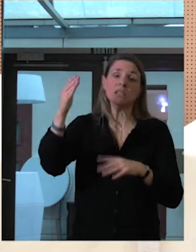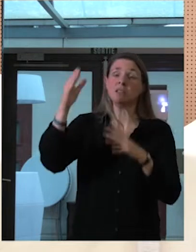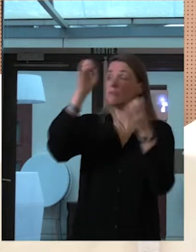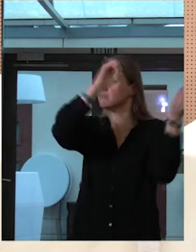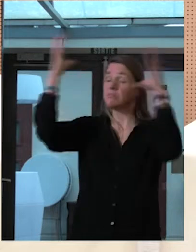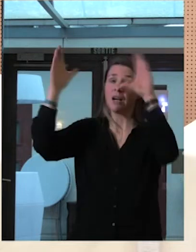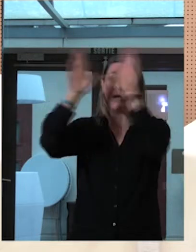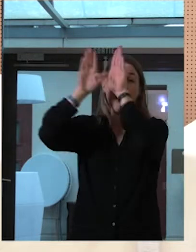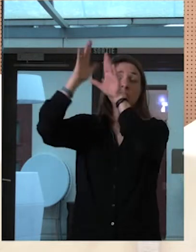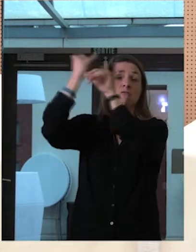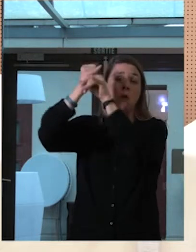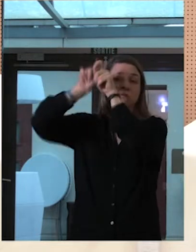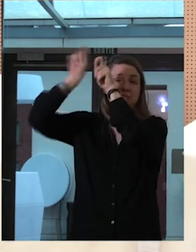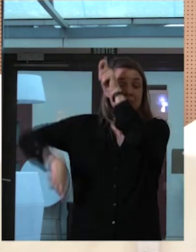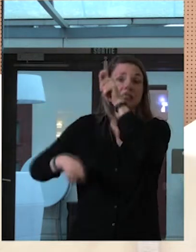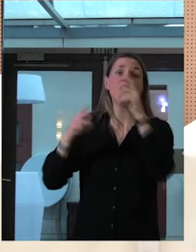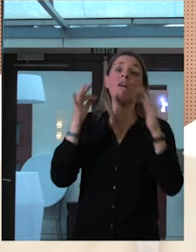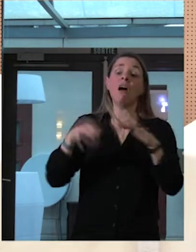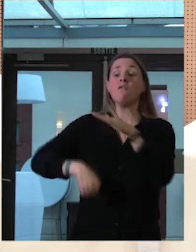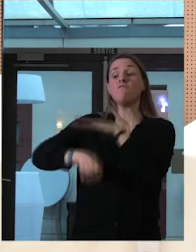par rapport au football féminin.